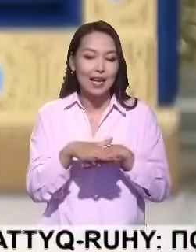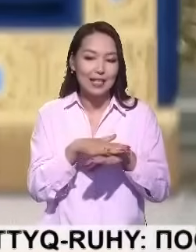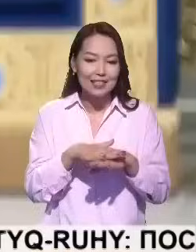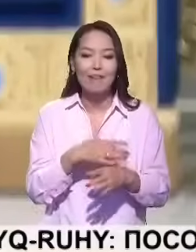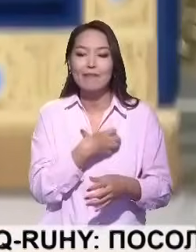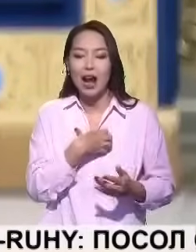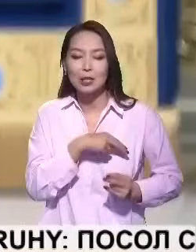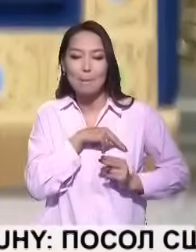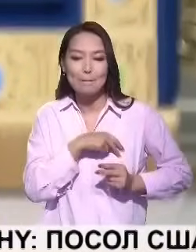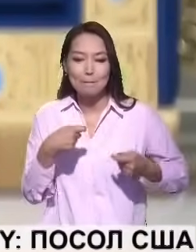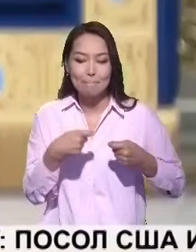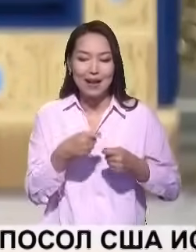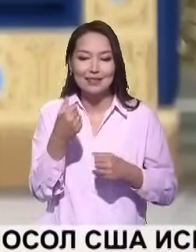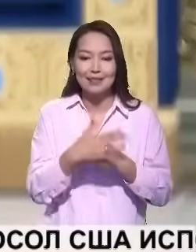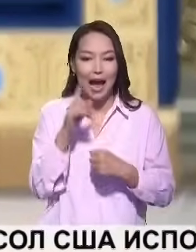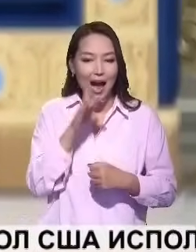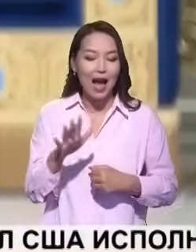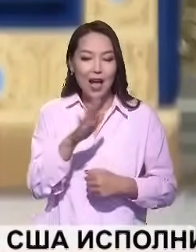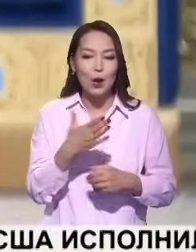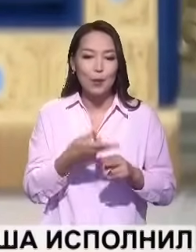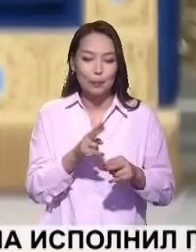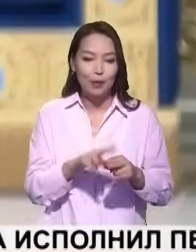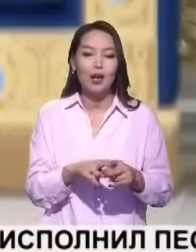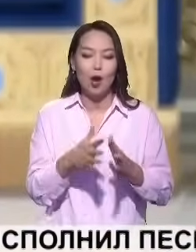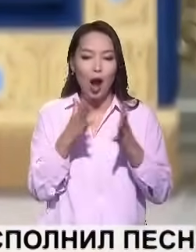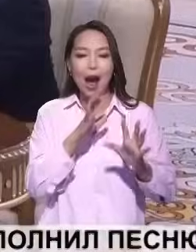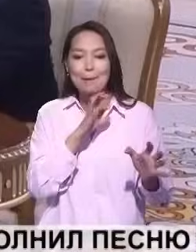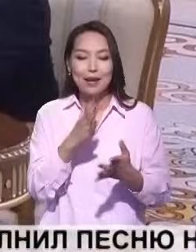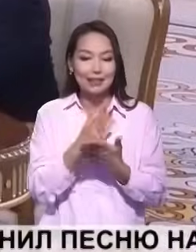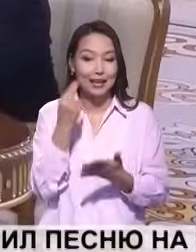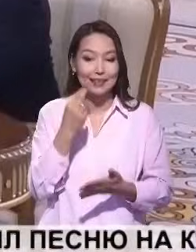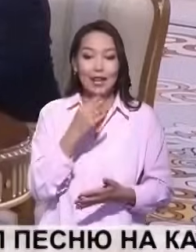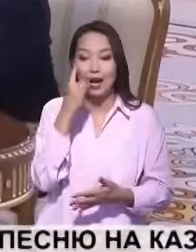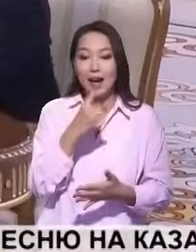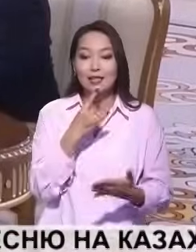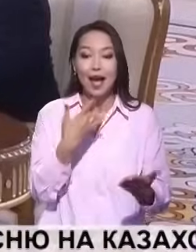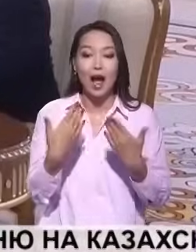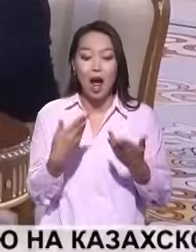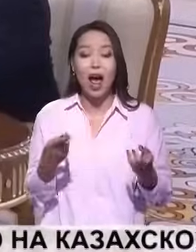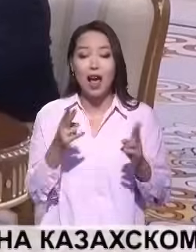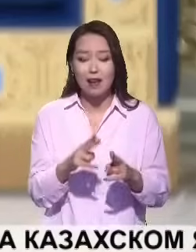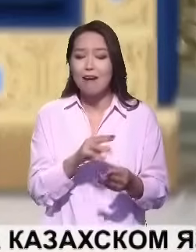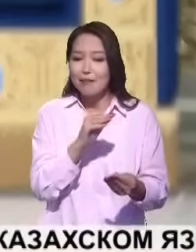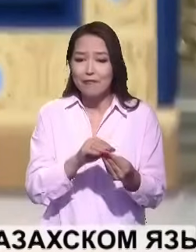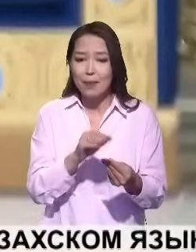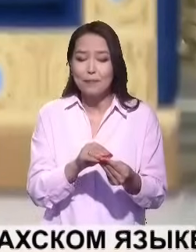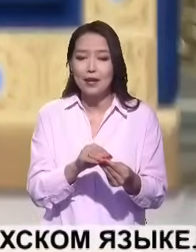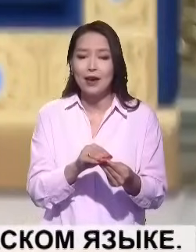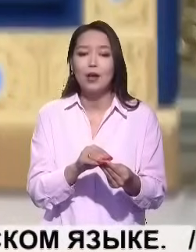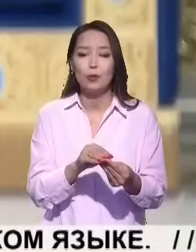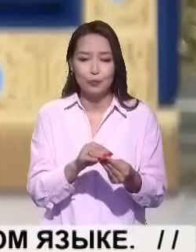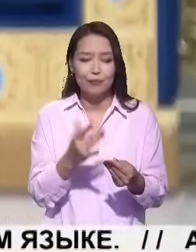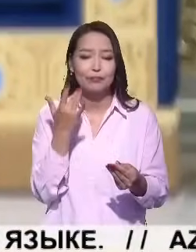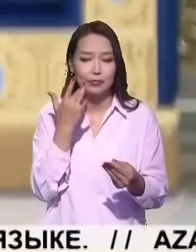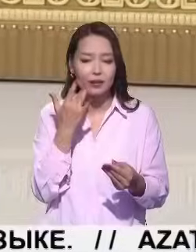партнером в Центральной Азии. Наша воля и решимость по обеспечению китайско-казахских отношений остаются непоколебимыми и не подвержены